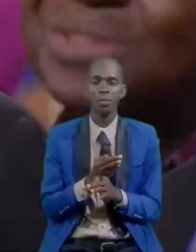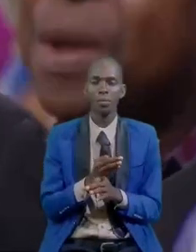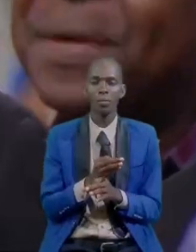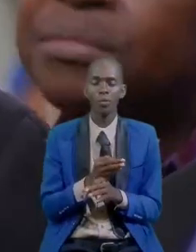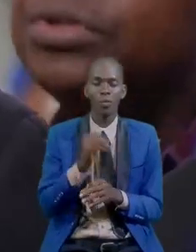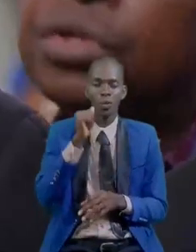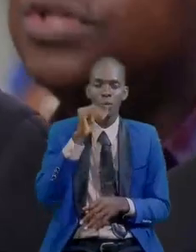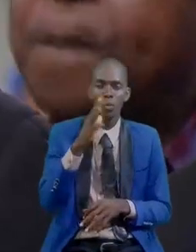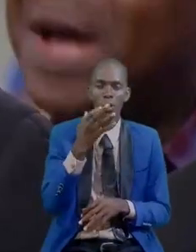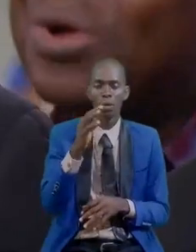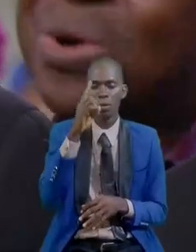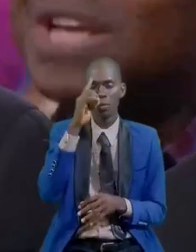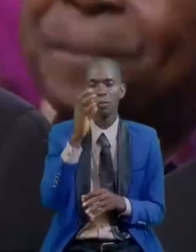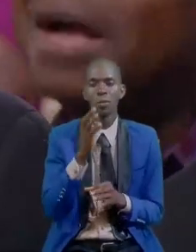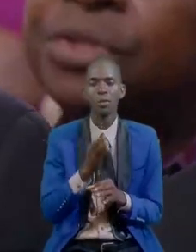femmes de foi,